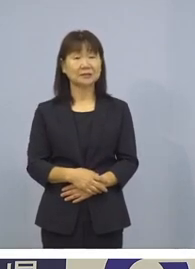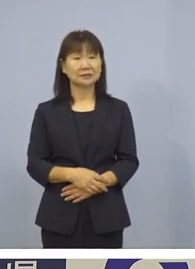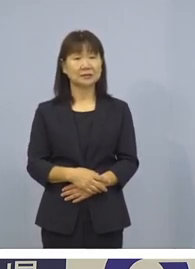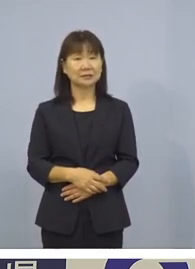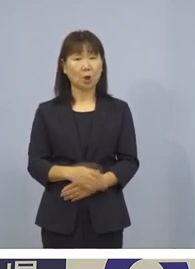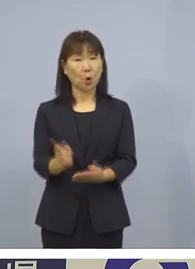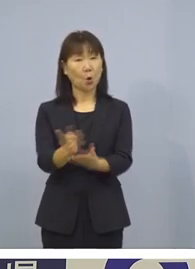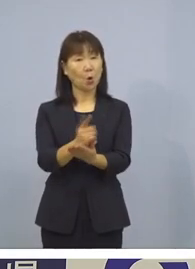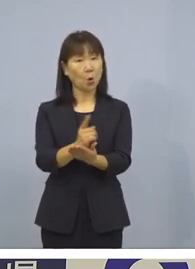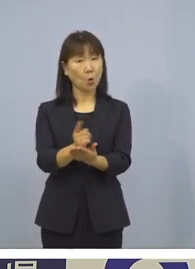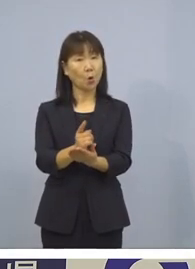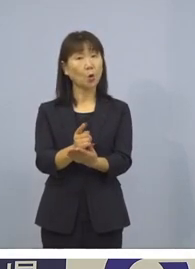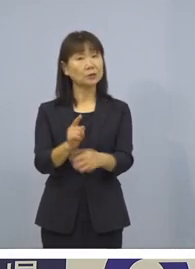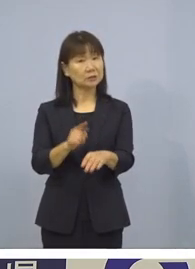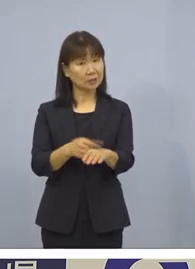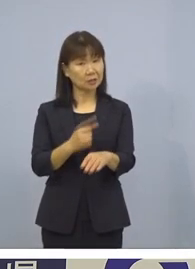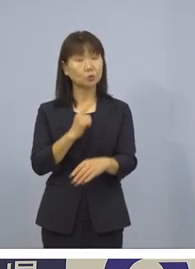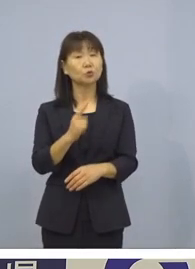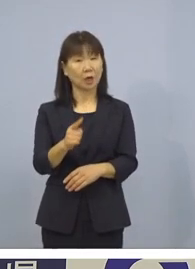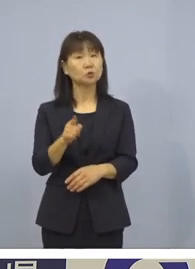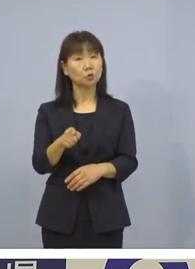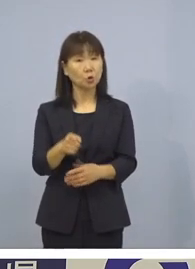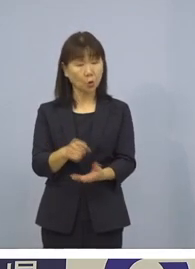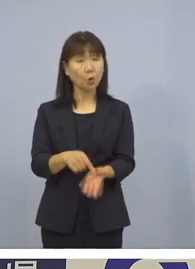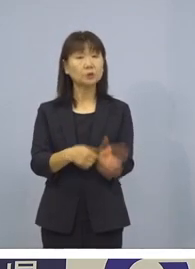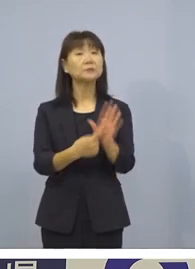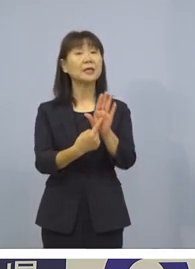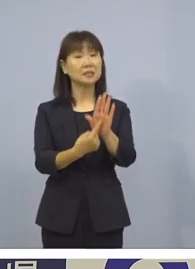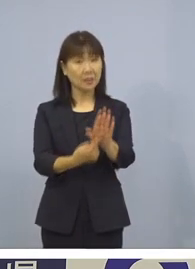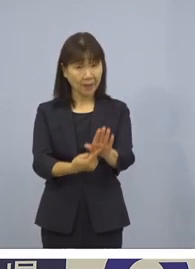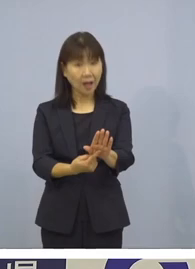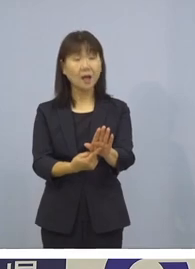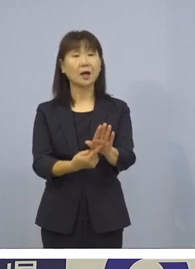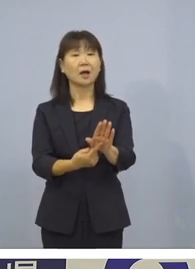方向性というか、それさえ示せばですね、